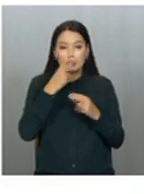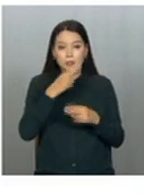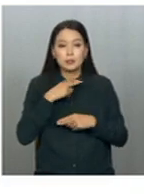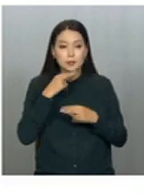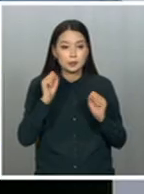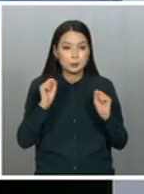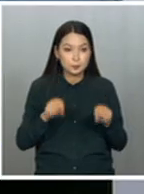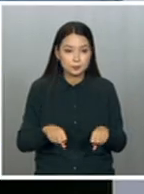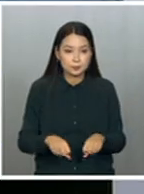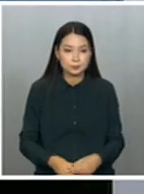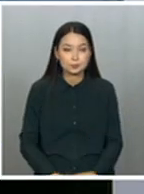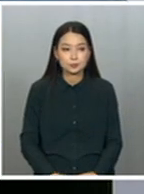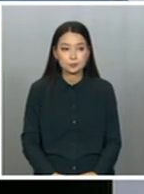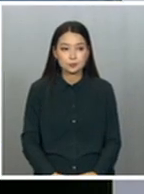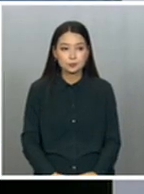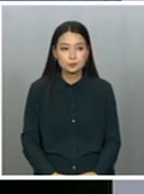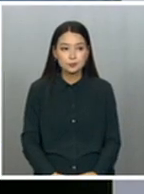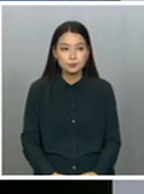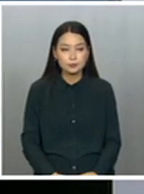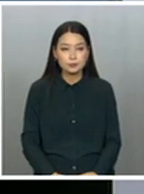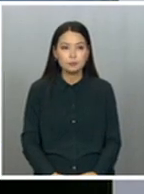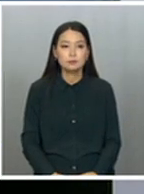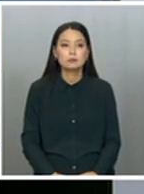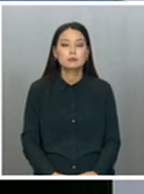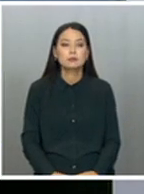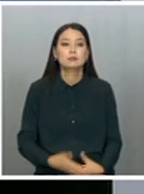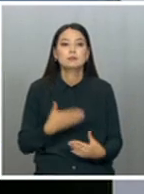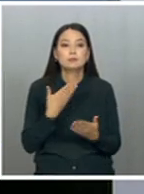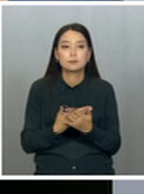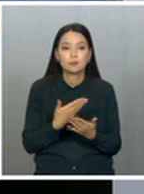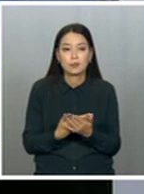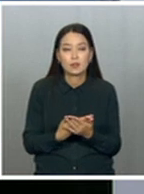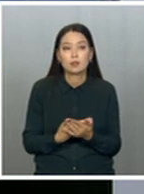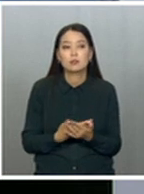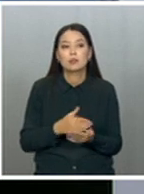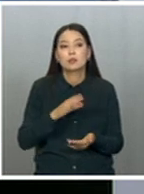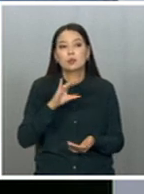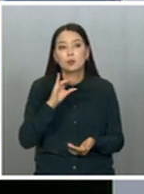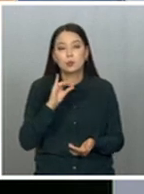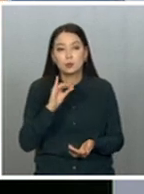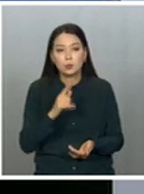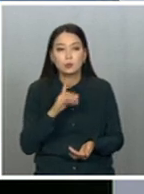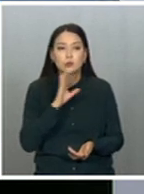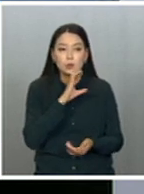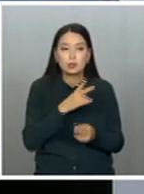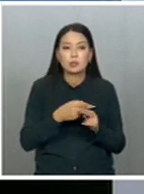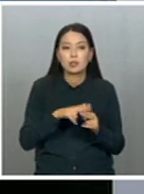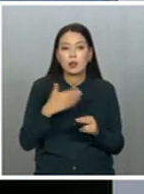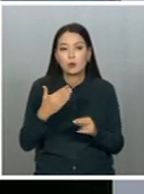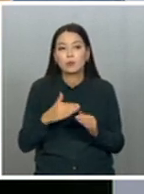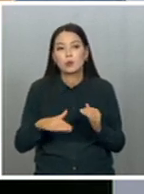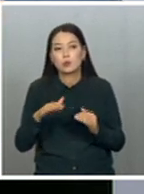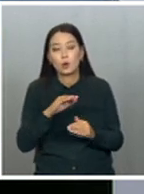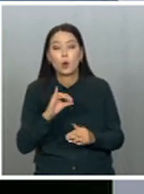болады. Аспан экваторының ішкі жағында солтүстік жартышары, ал оның тысқары жағында